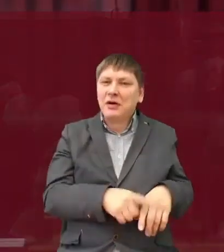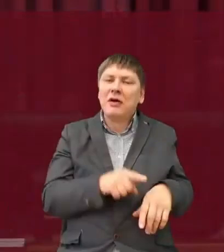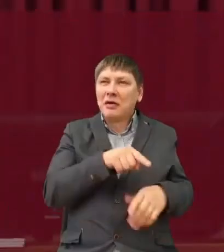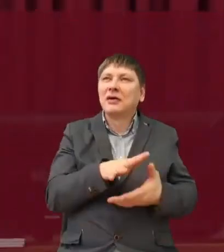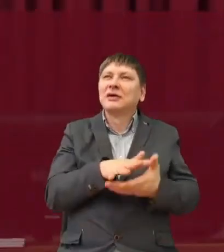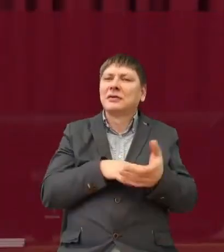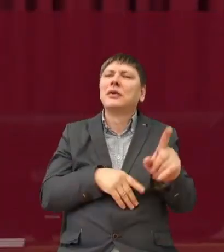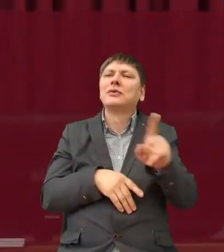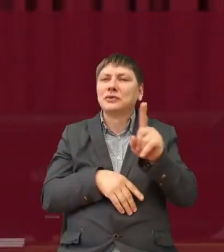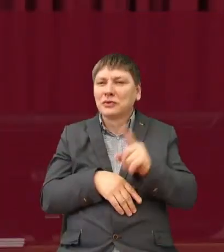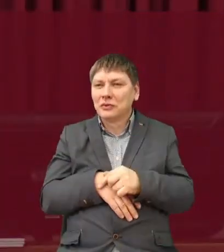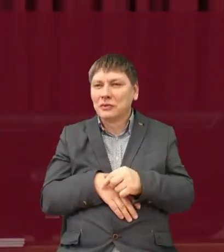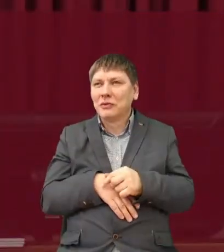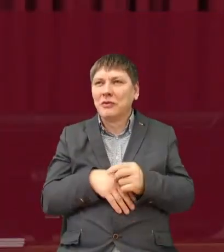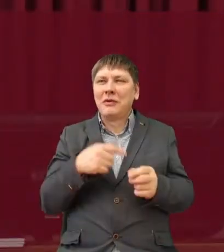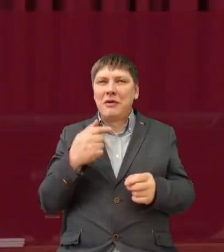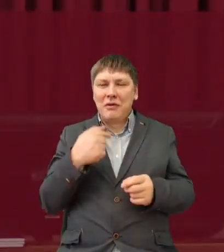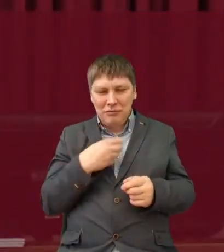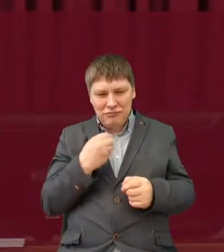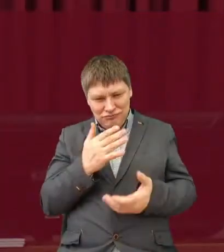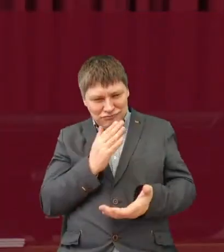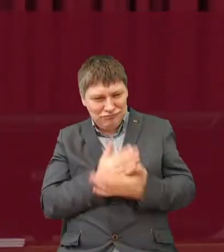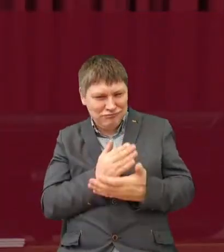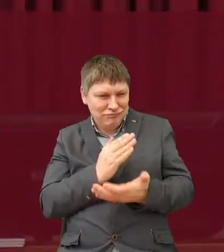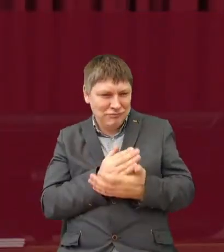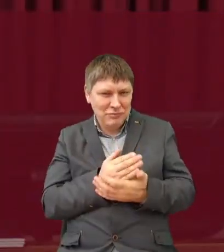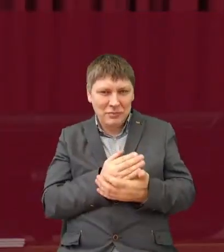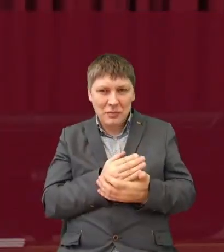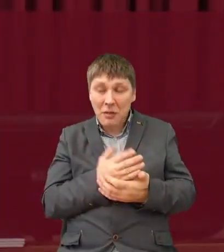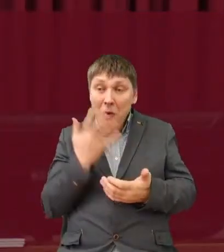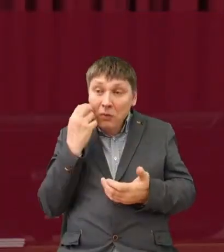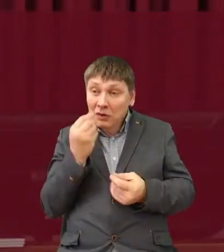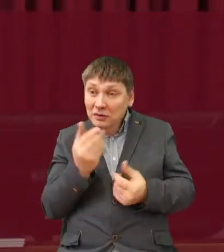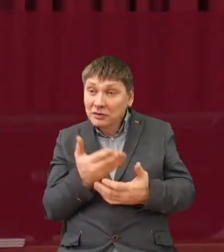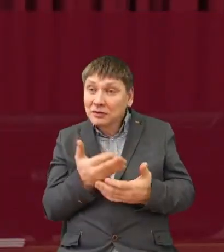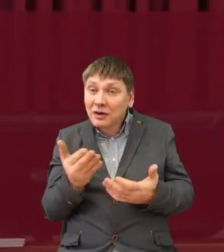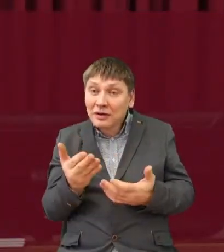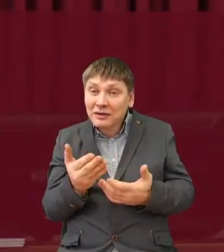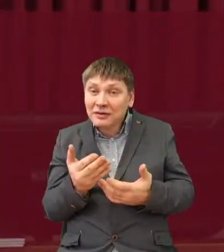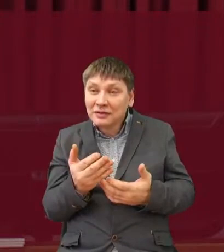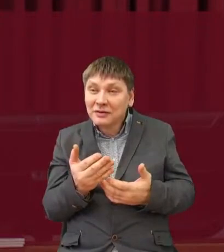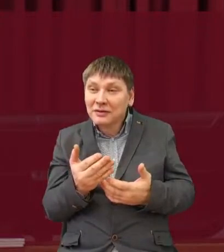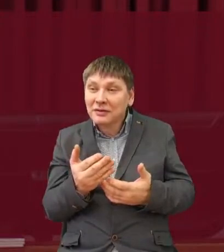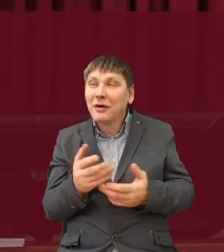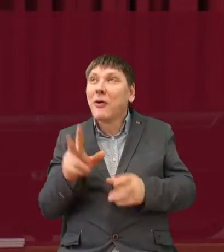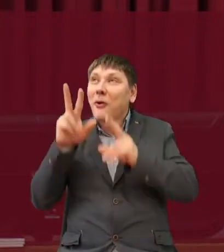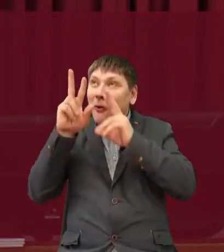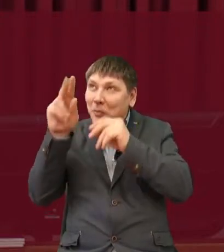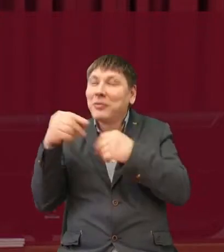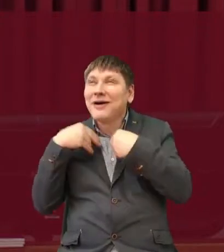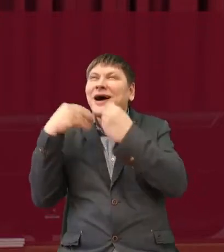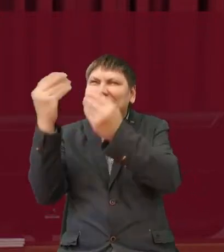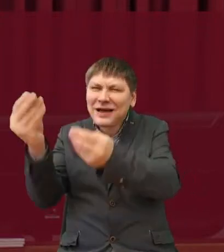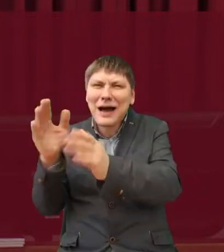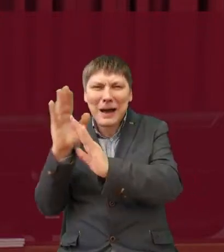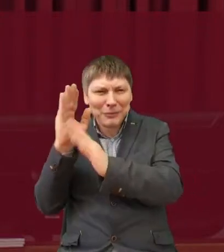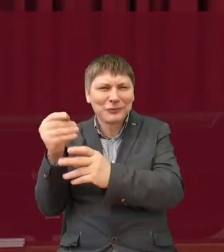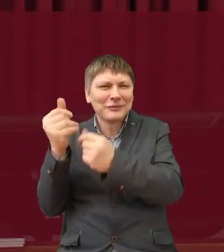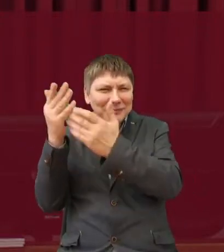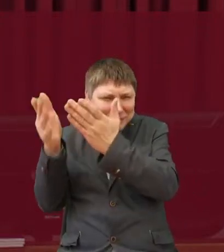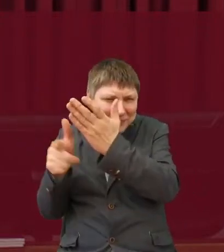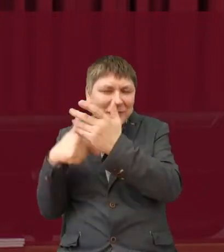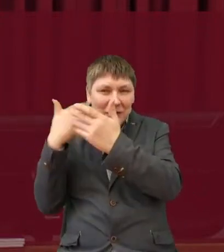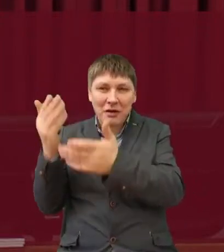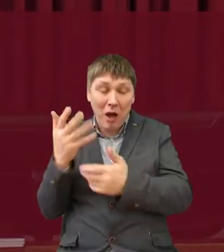уже сами знаем что с деньгами делать знаете когда нет денег конечно что ты с ними сделаешь А когда Бог дал но